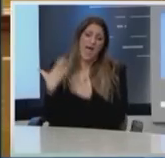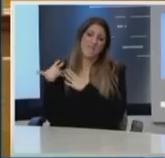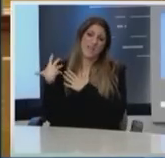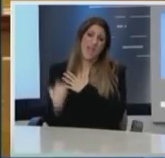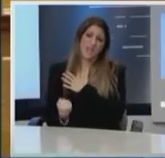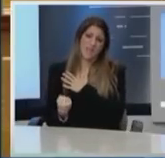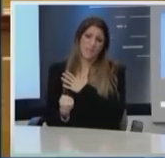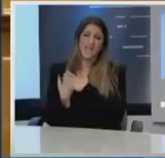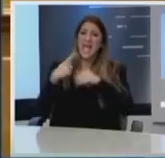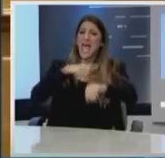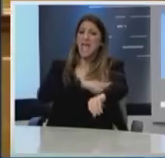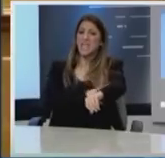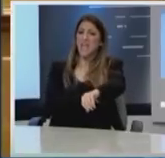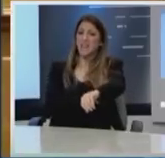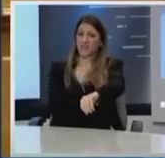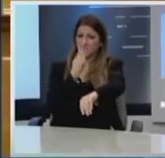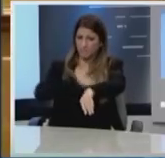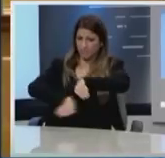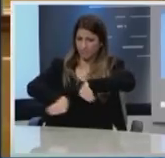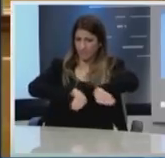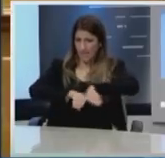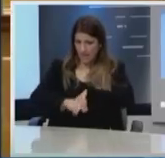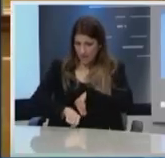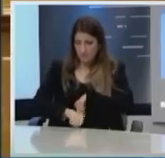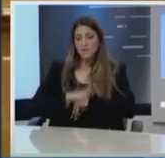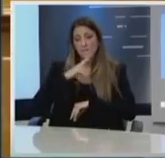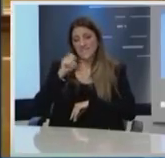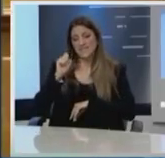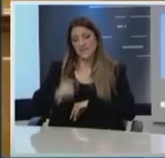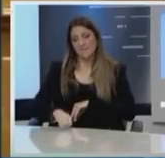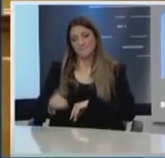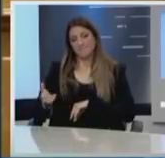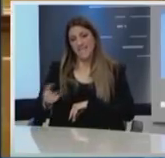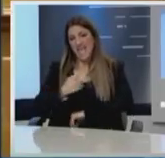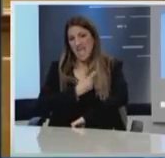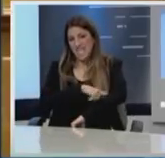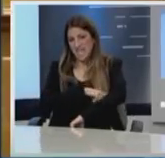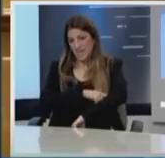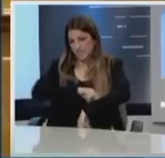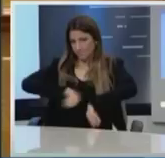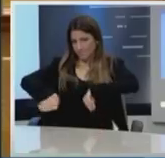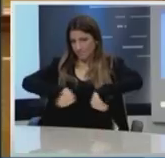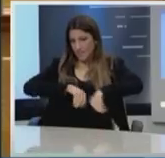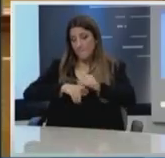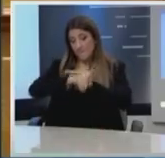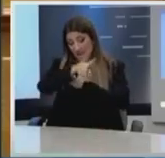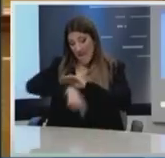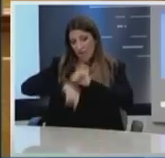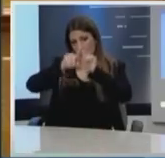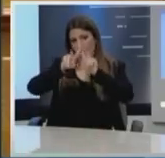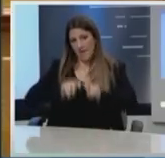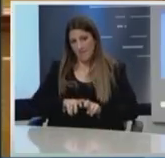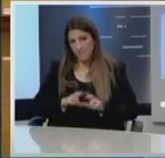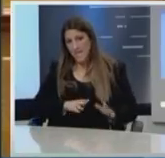Τα παίρνουν οι γιατροί. Βεβαίως και τα παίρνουν οι γιατροί. Και οι γιατροί οι οποίοι τα παίρνουν θα εξεταστούν. Το θέμα είναι